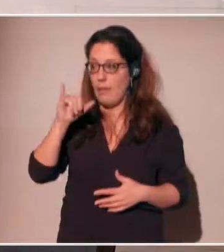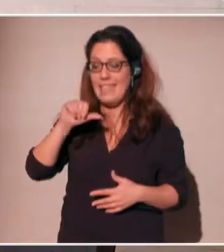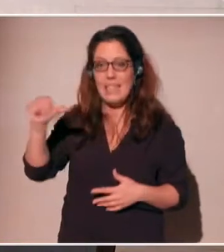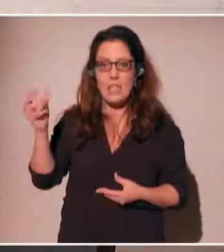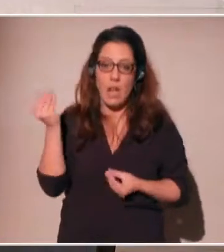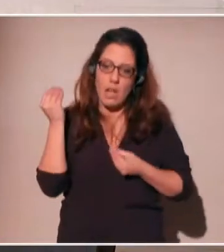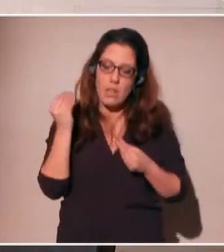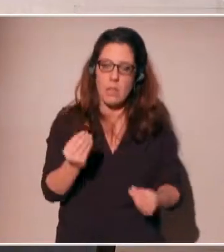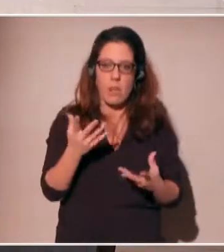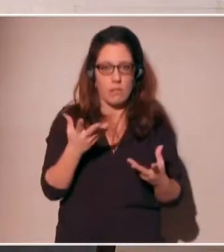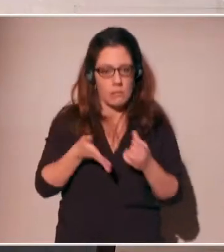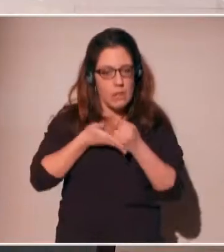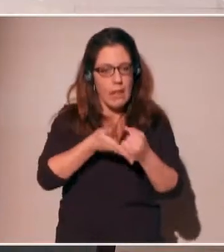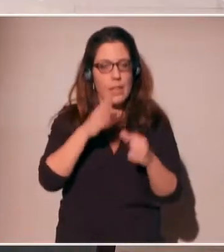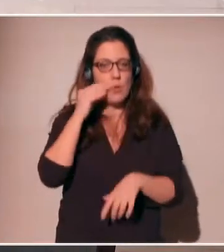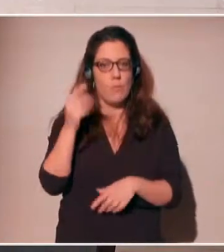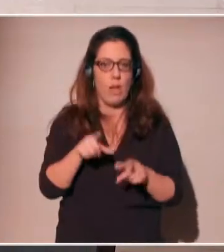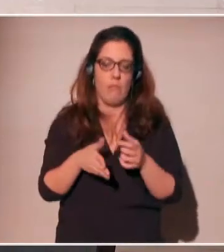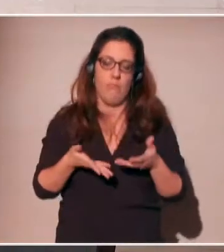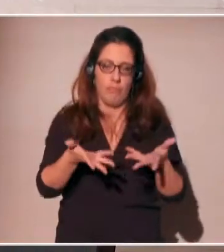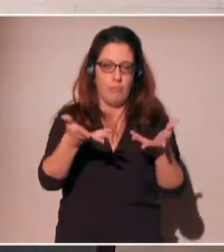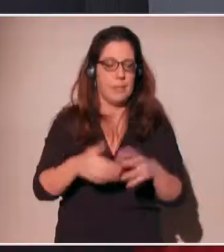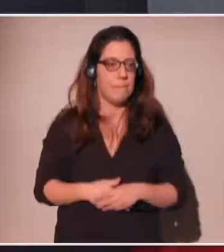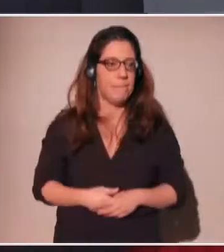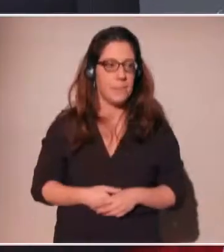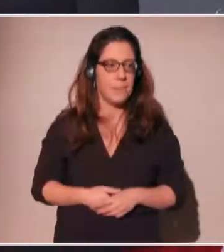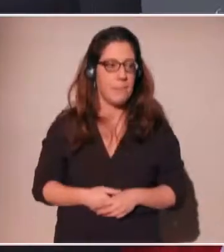et soutenir l'humain. Grégory, avez-vous un exemple, vous?